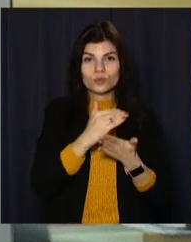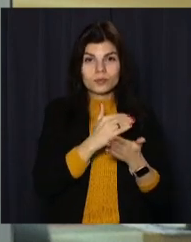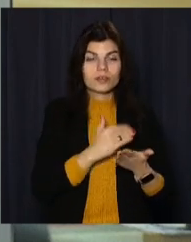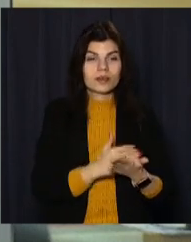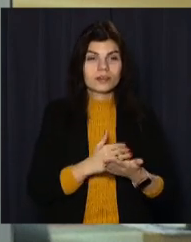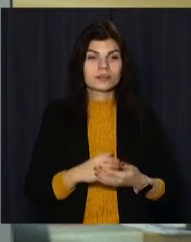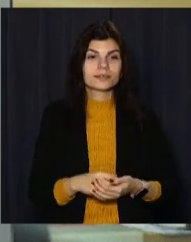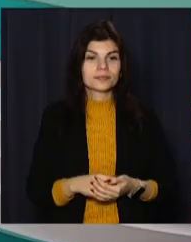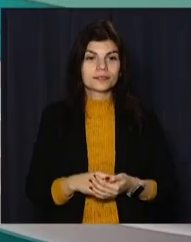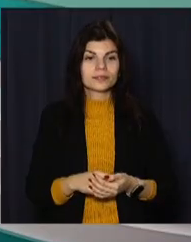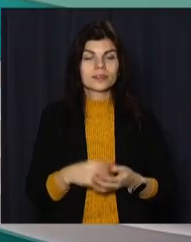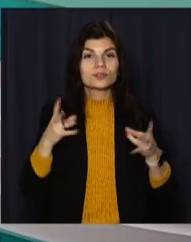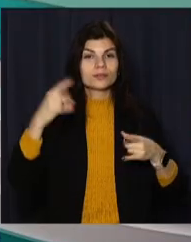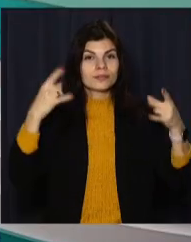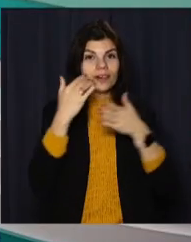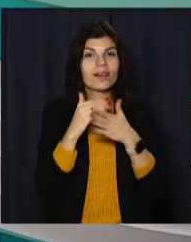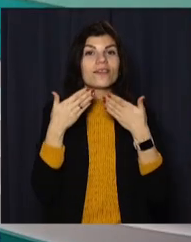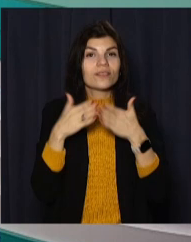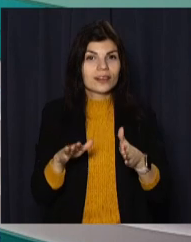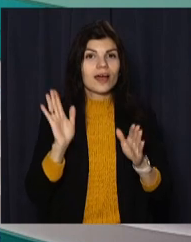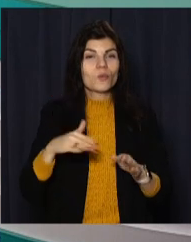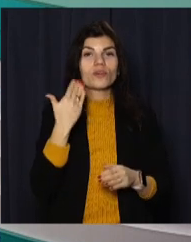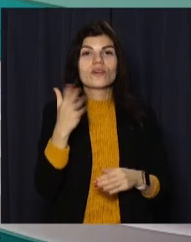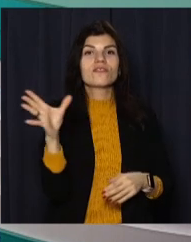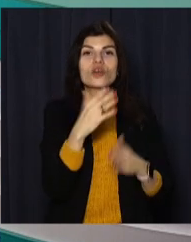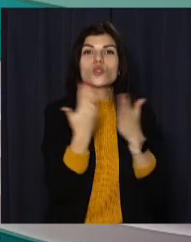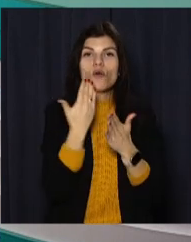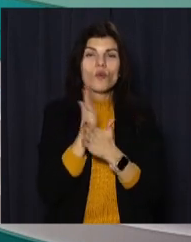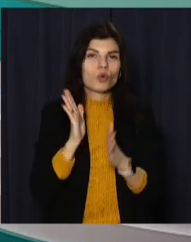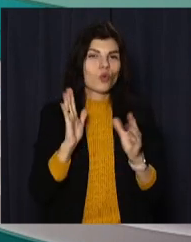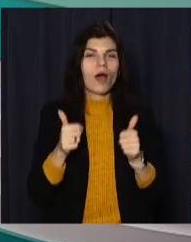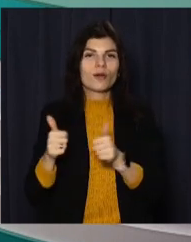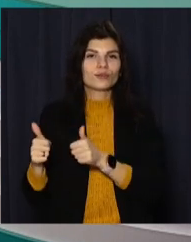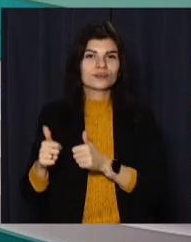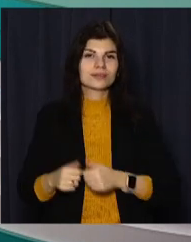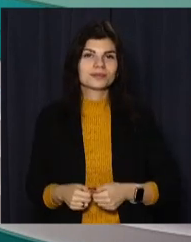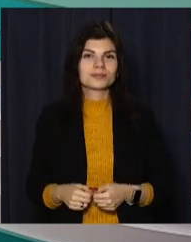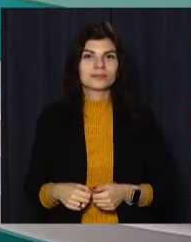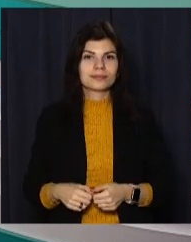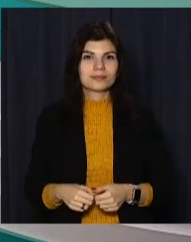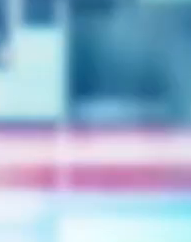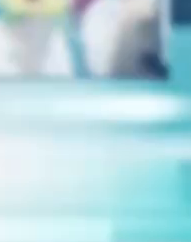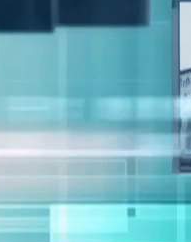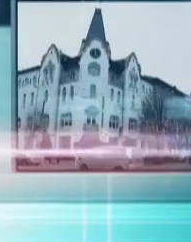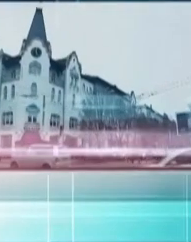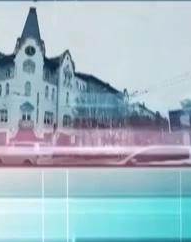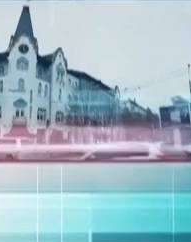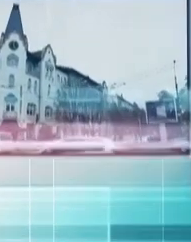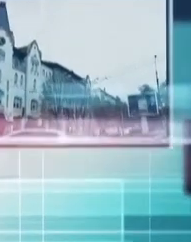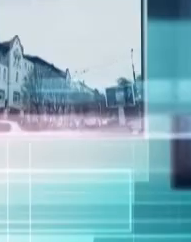нашому YouTube-каналі. Залишайтесь з відкритим та нехай всі новини будуть добрими.